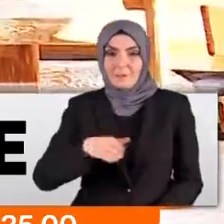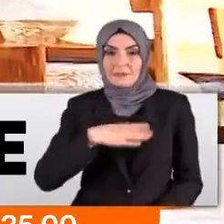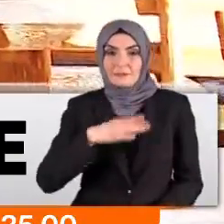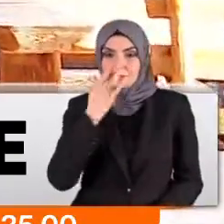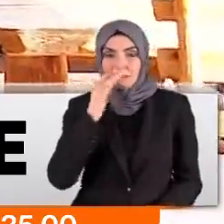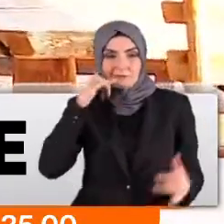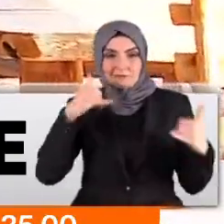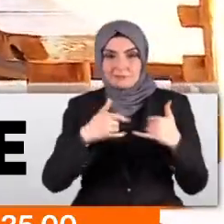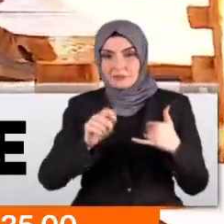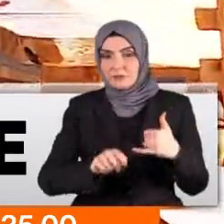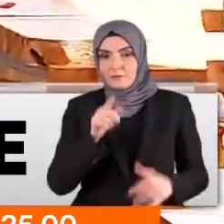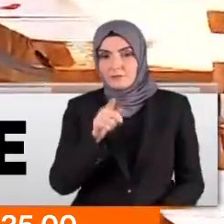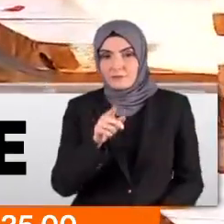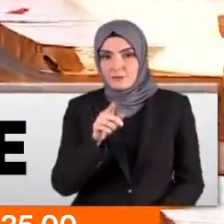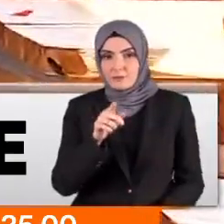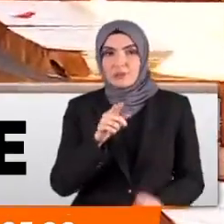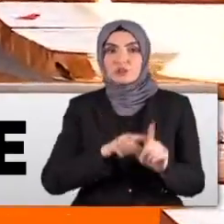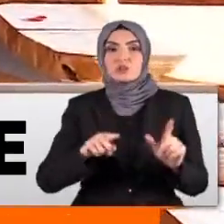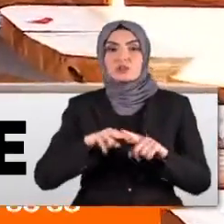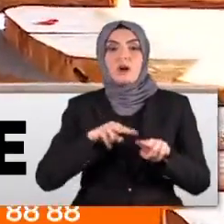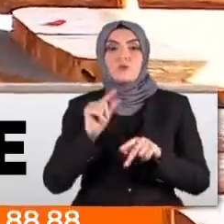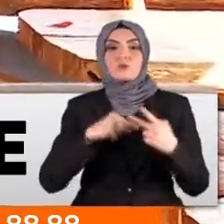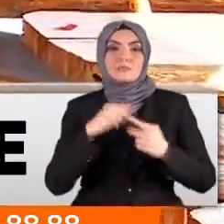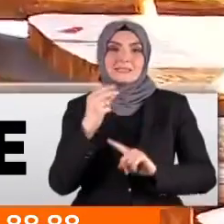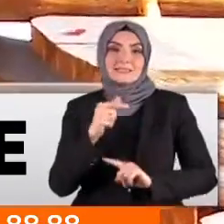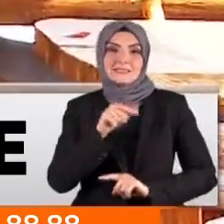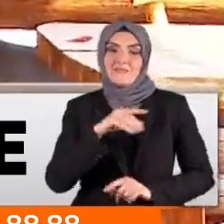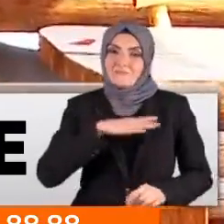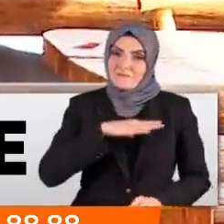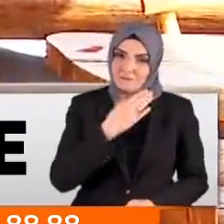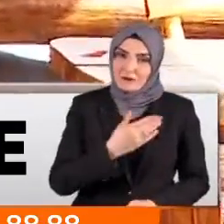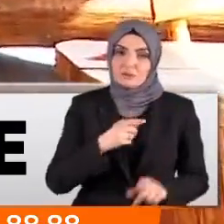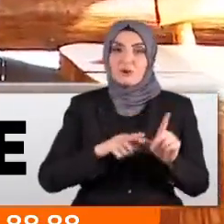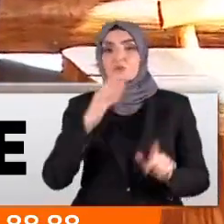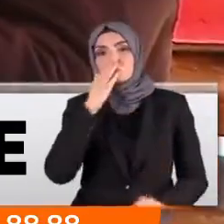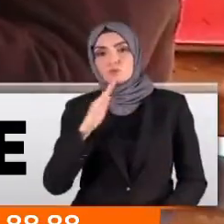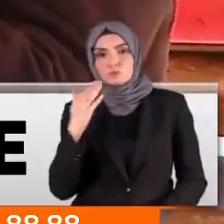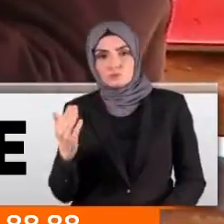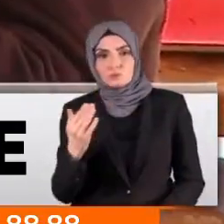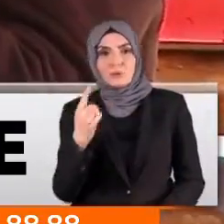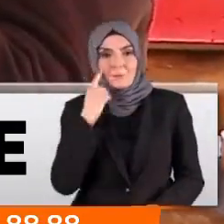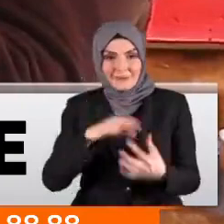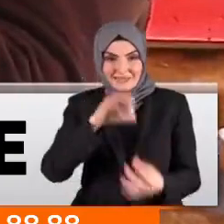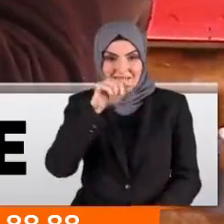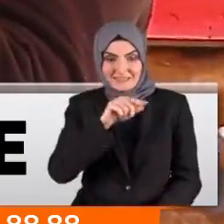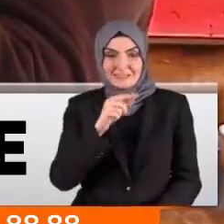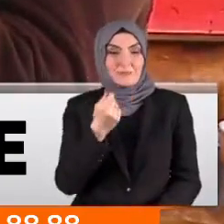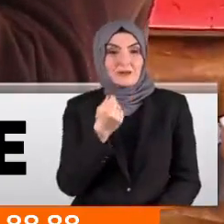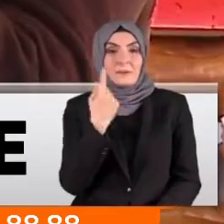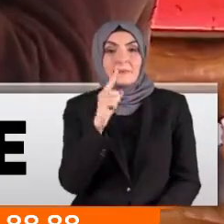tanesi jacuzzi'li, kişi başı gecelik 1750 TL. Bir tanesi de 1500 TL, kişi başı fiyatlar bunlar. Peki ATV turu var